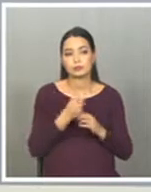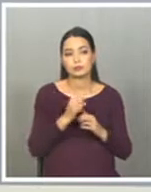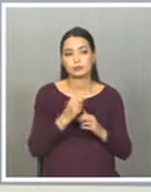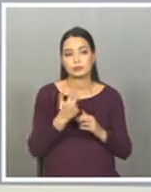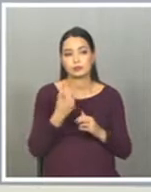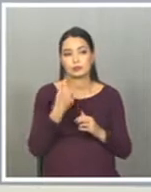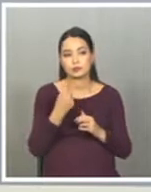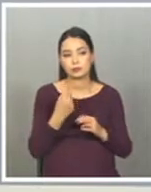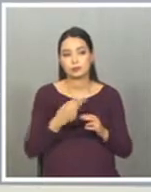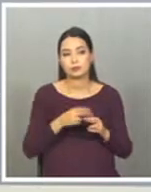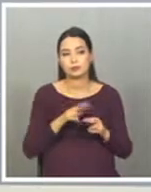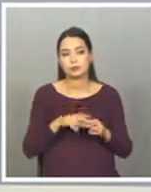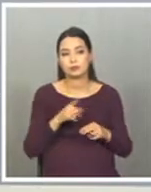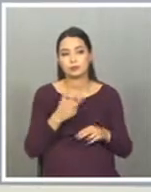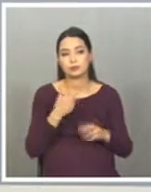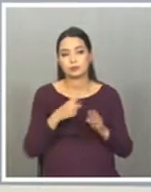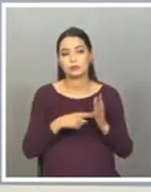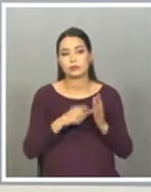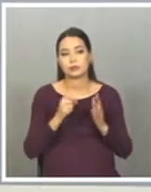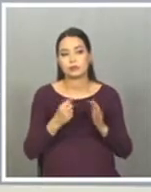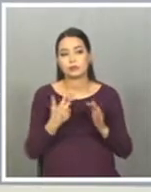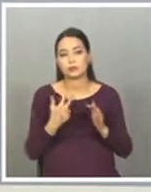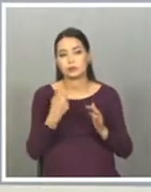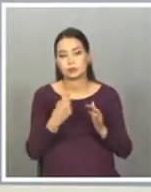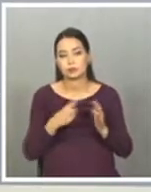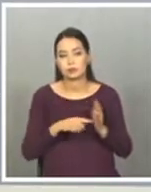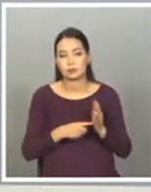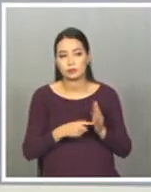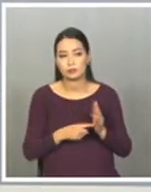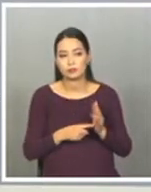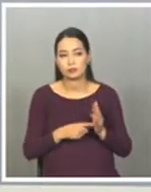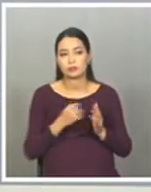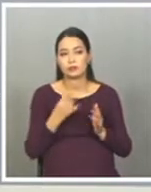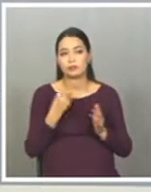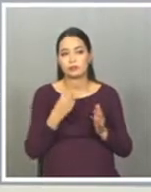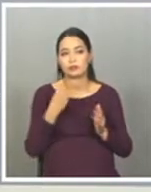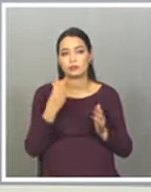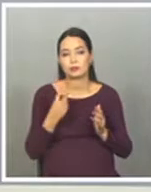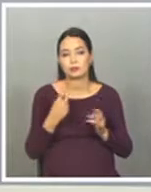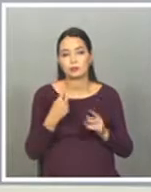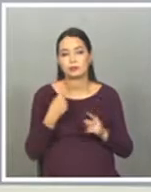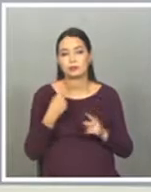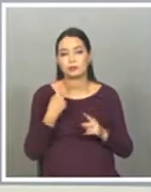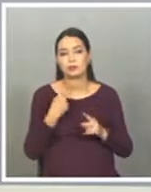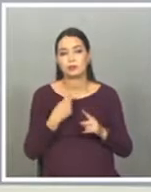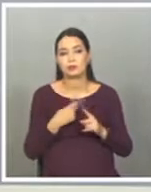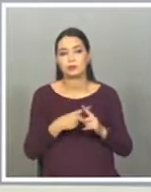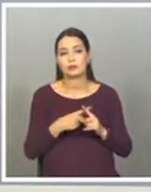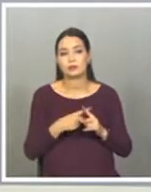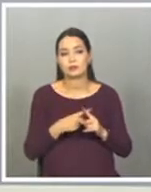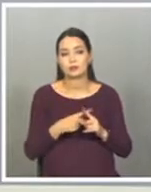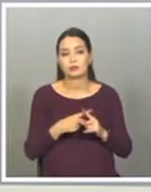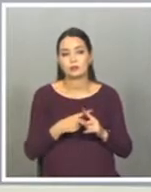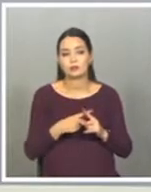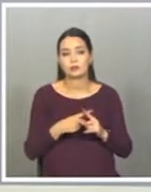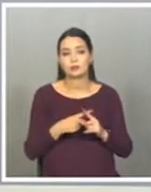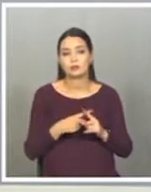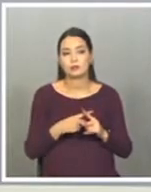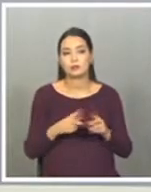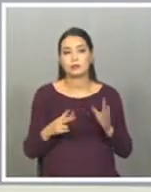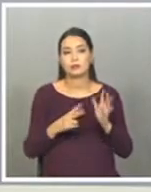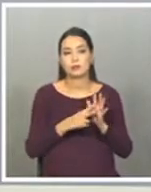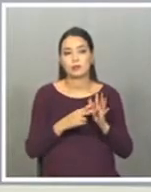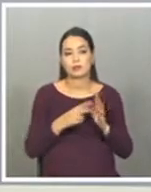Оны 3 көбейтілген А-ның 3-тен 1 дәрежесі көбейтілген 2-нің квадраты деп жазамыз. Және 8 ол 2-нің